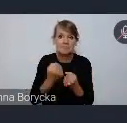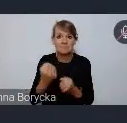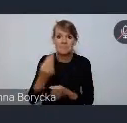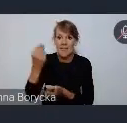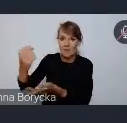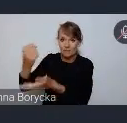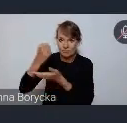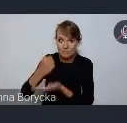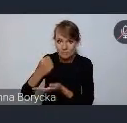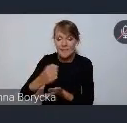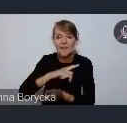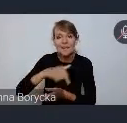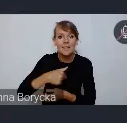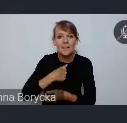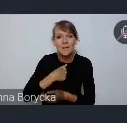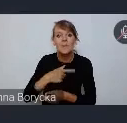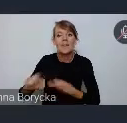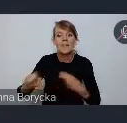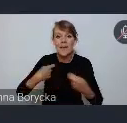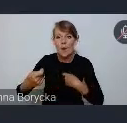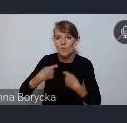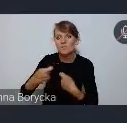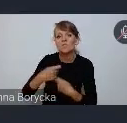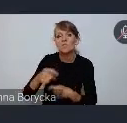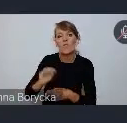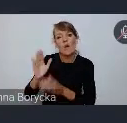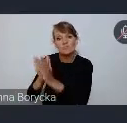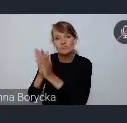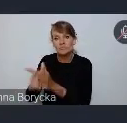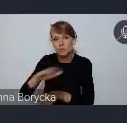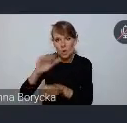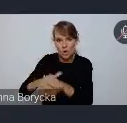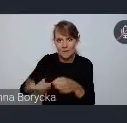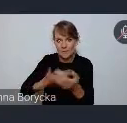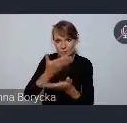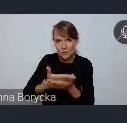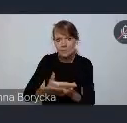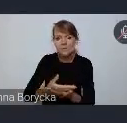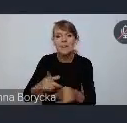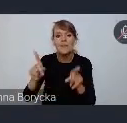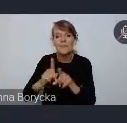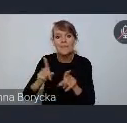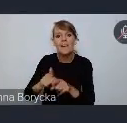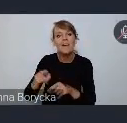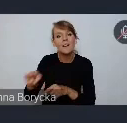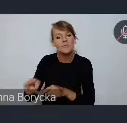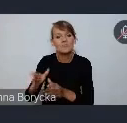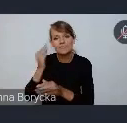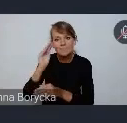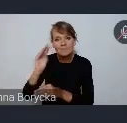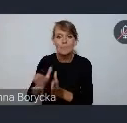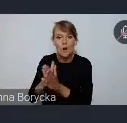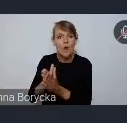zewnętrzne, wnioskujemy na kierownictwo o wyrażenie zgody na złożenie wniosku i zabezpieczenie wymaganego wkładu własnego. W